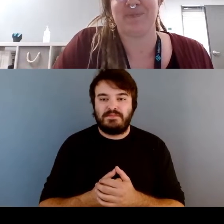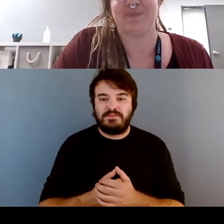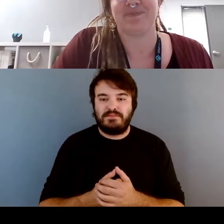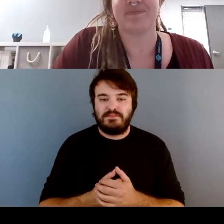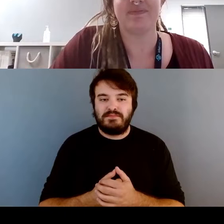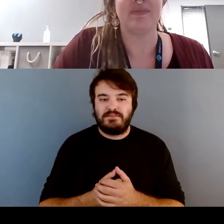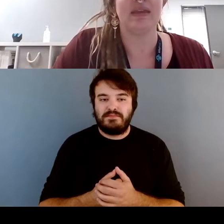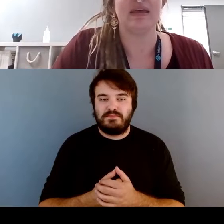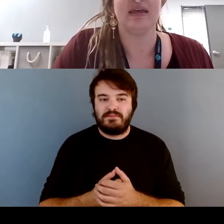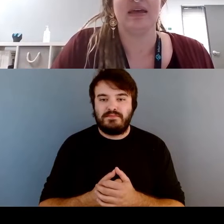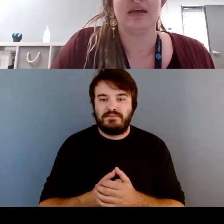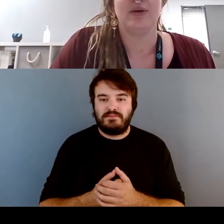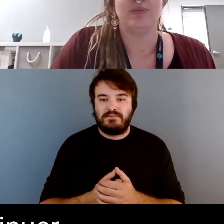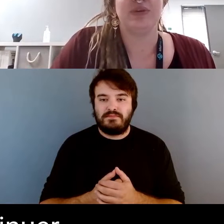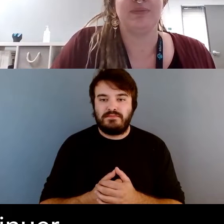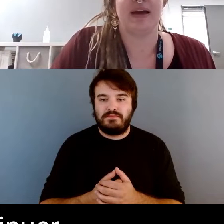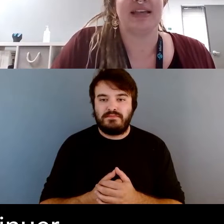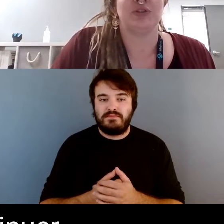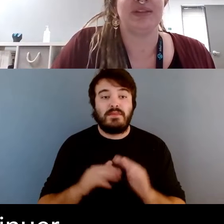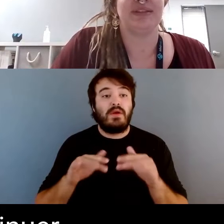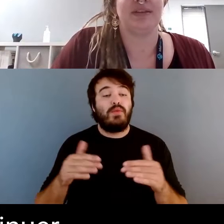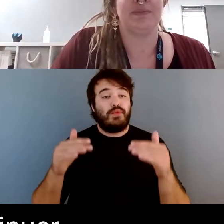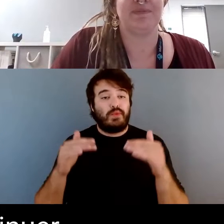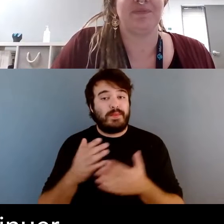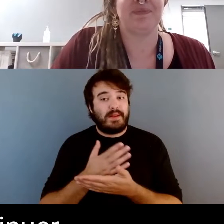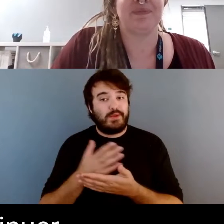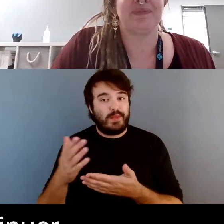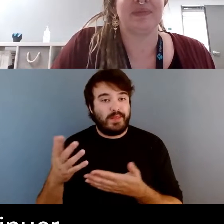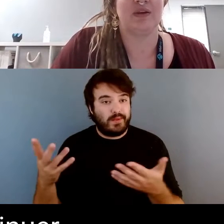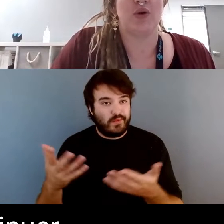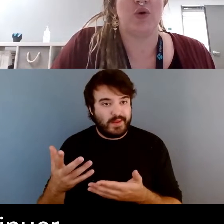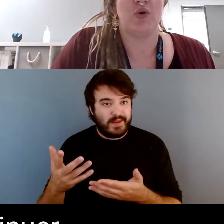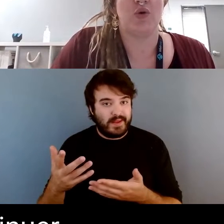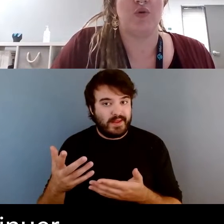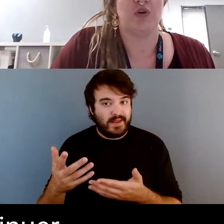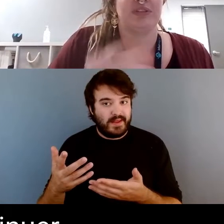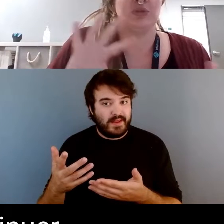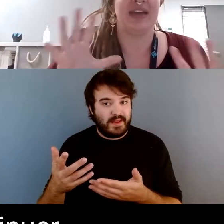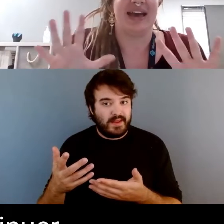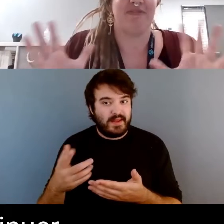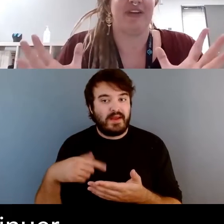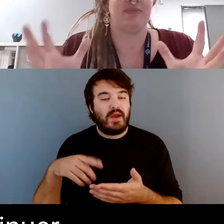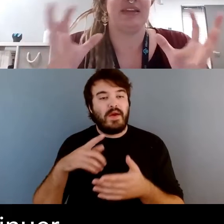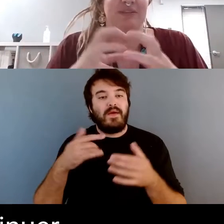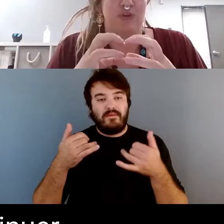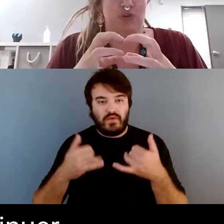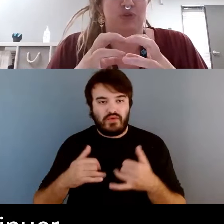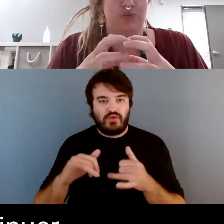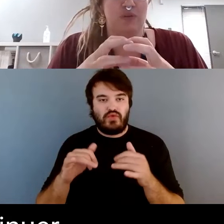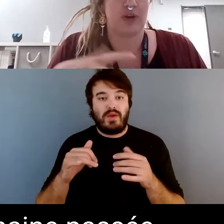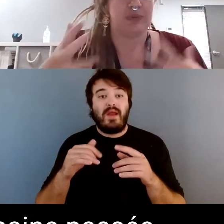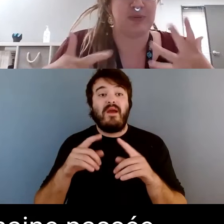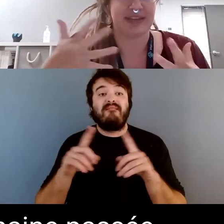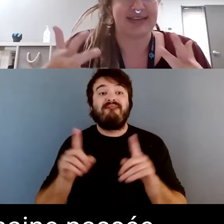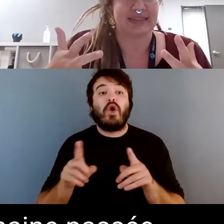Puis, par la suite, On va continuer à fermer les feuilles de